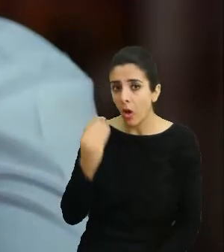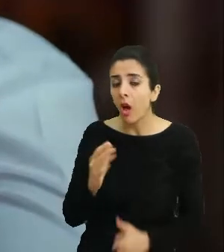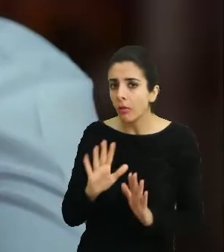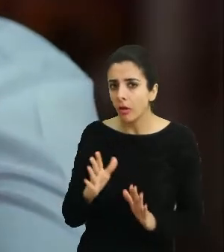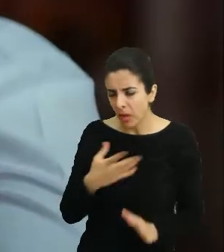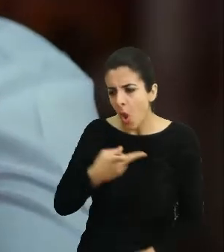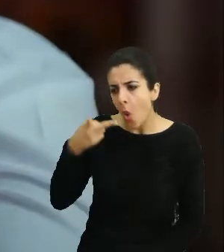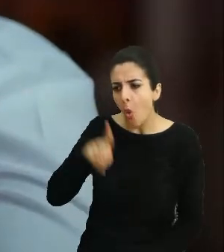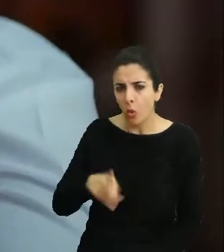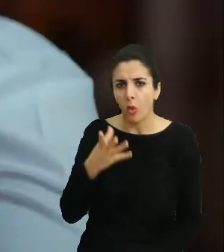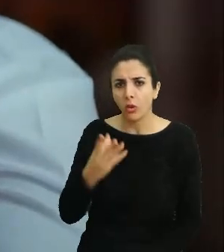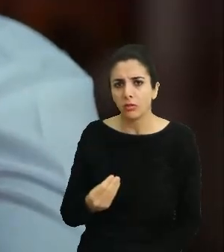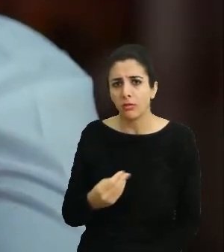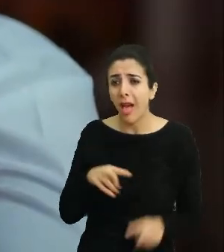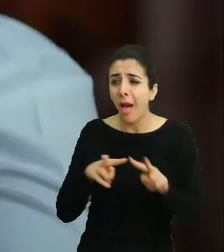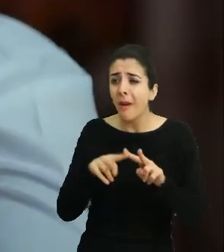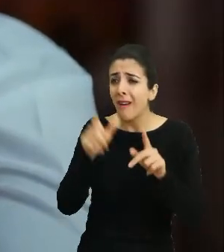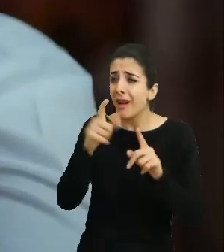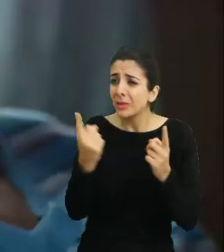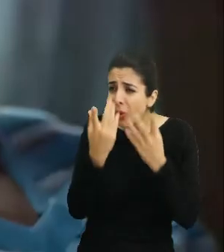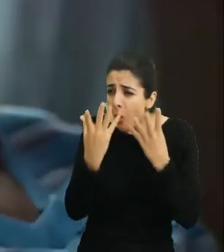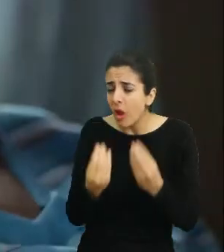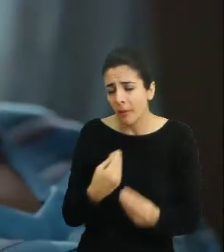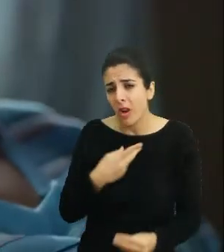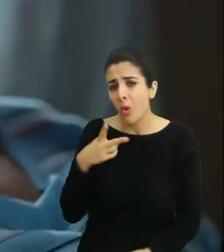Hatta ölürdüm. Merve'ye bir şey olsaydım.